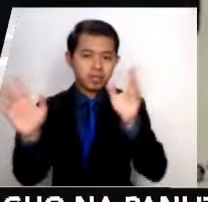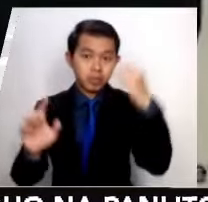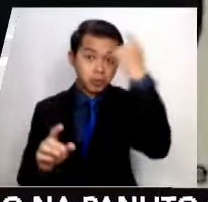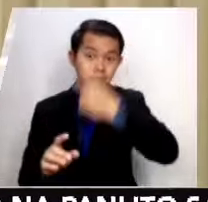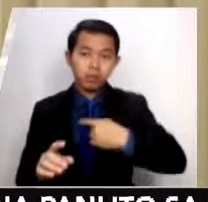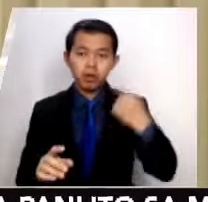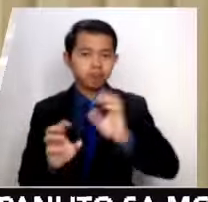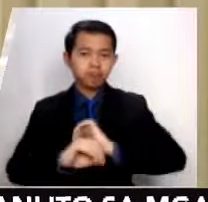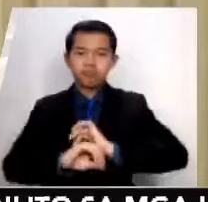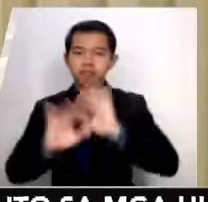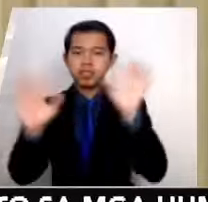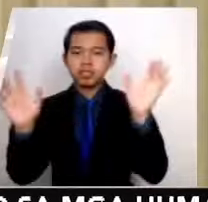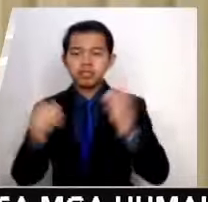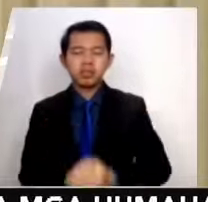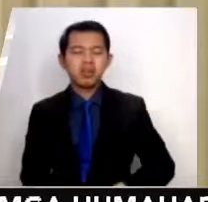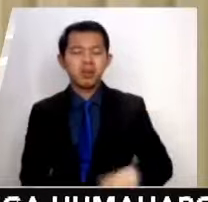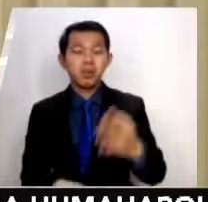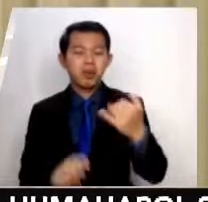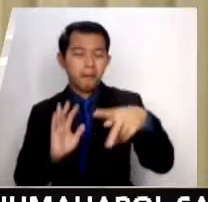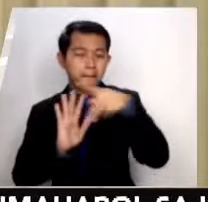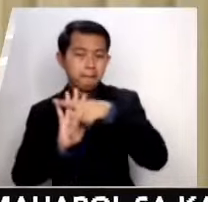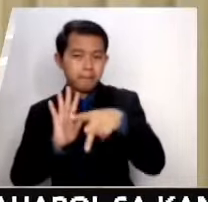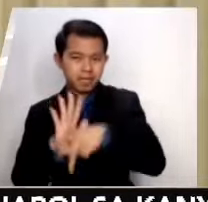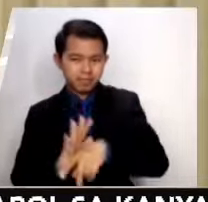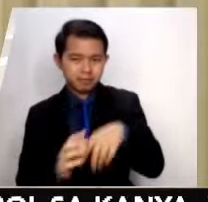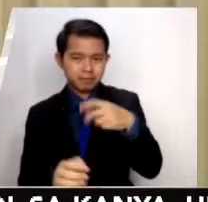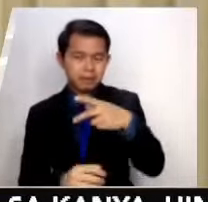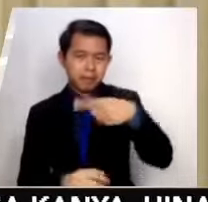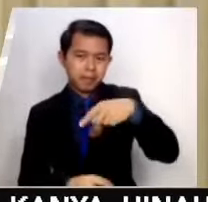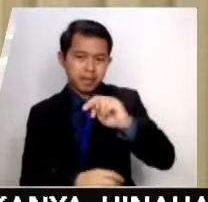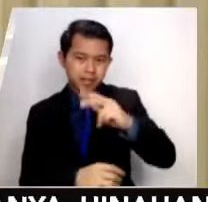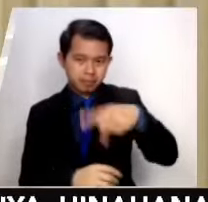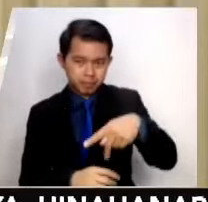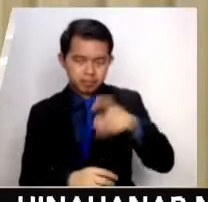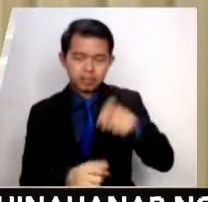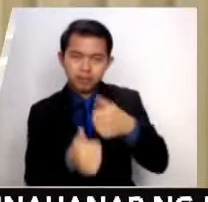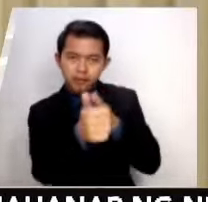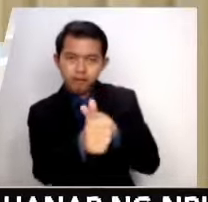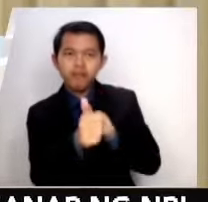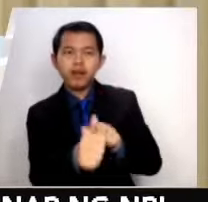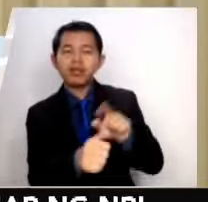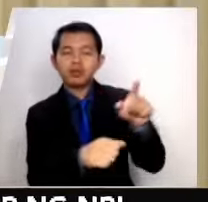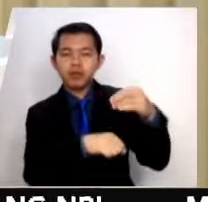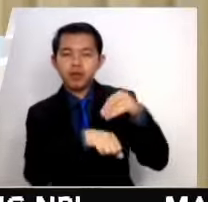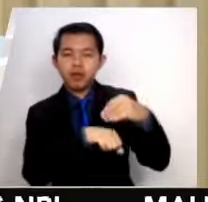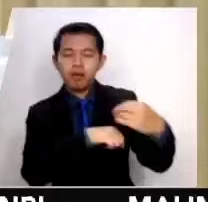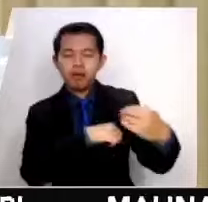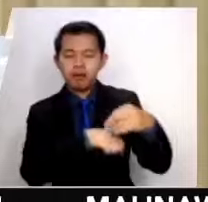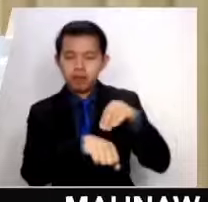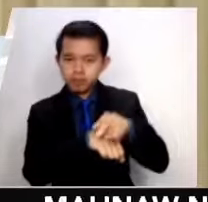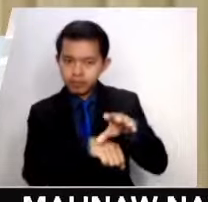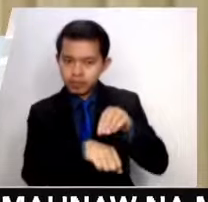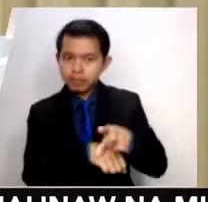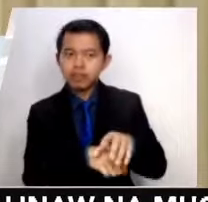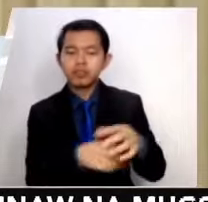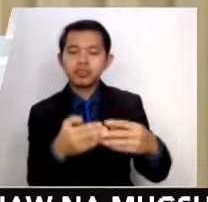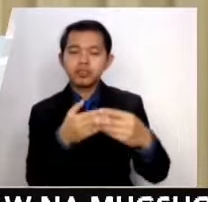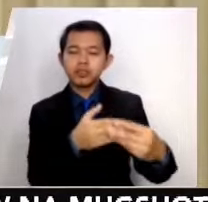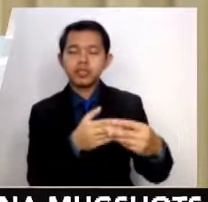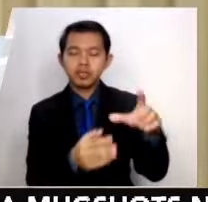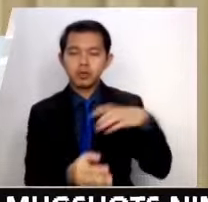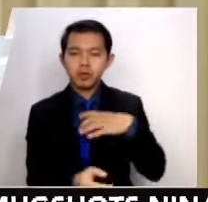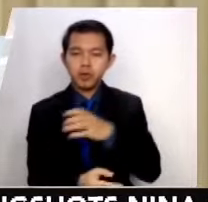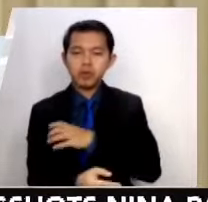PNP bilang pagsunod na rin po sa sa advisory and and guidance po ng Commission on Human Rights na